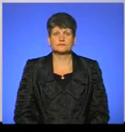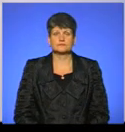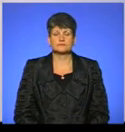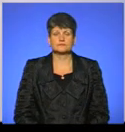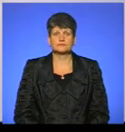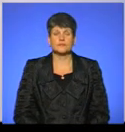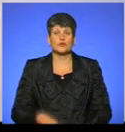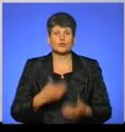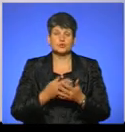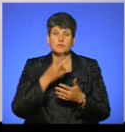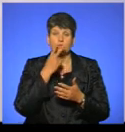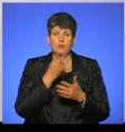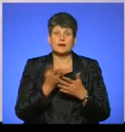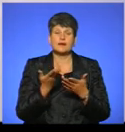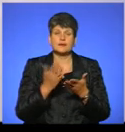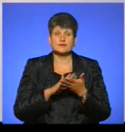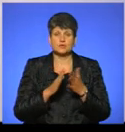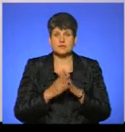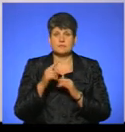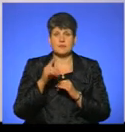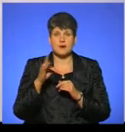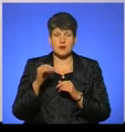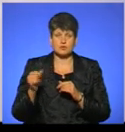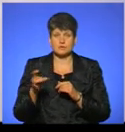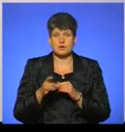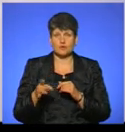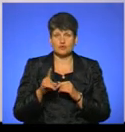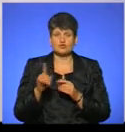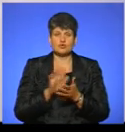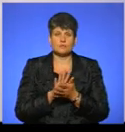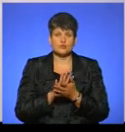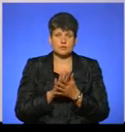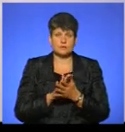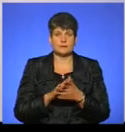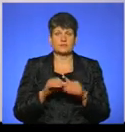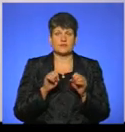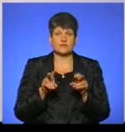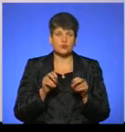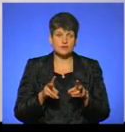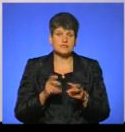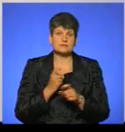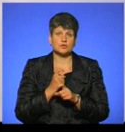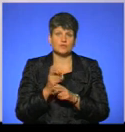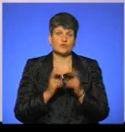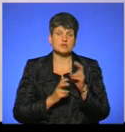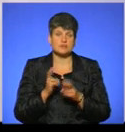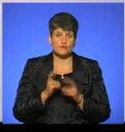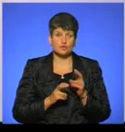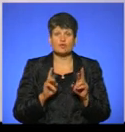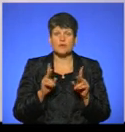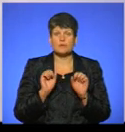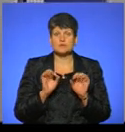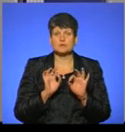Отож, ми побачили, яка ситуація у Збаразькому районі щодо забруднення відходами від спиртового заводу. Як можете